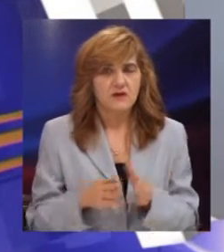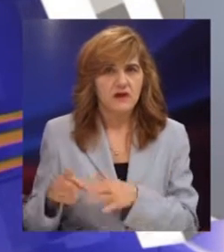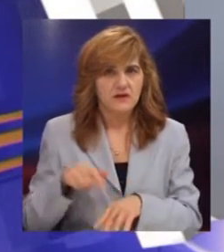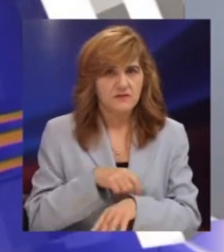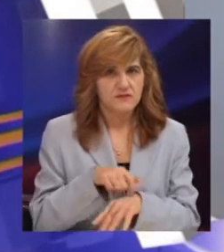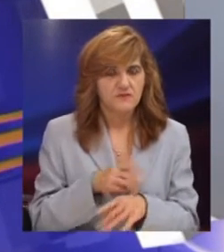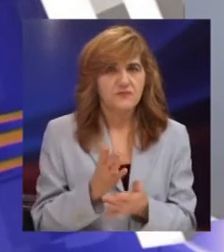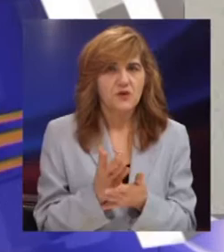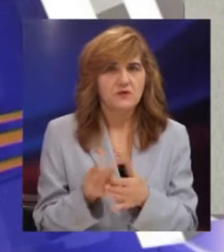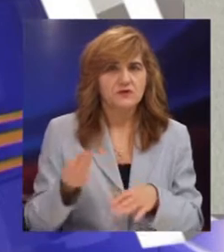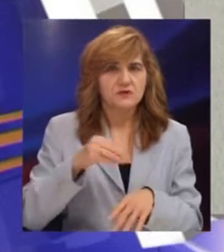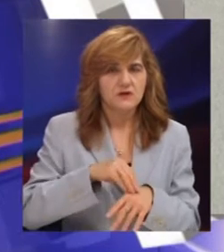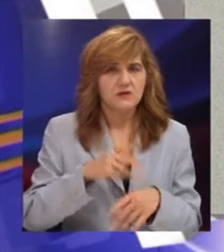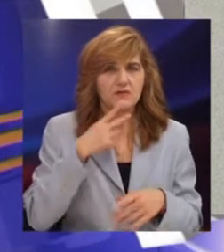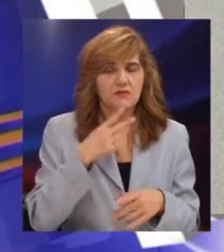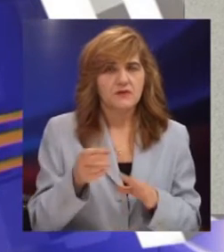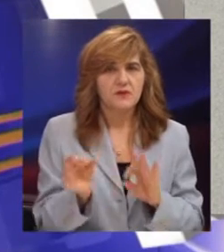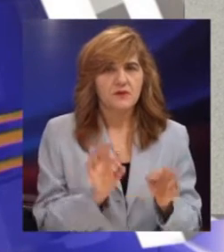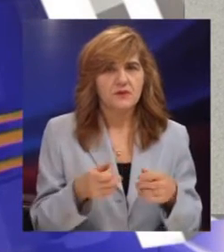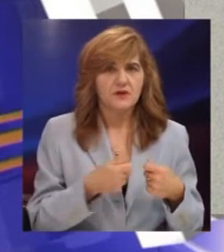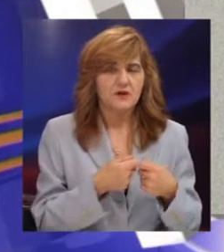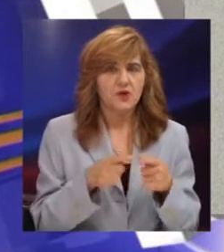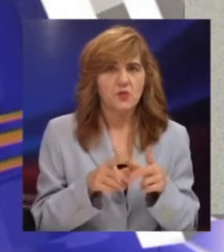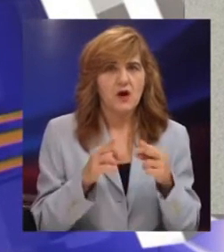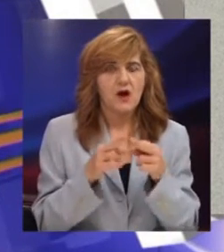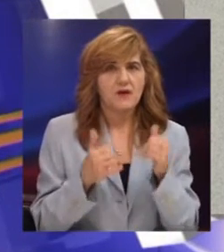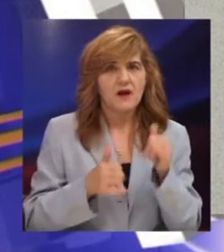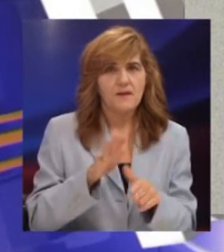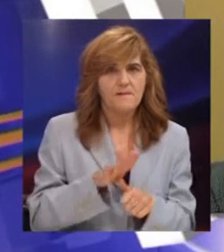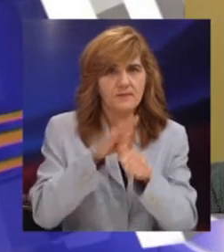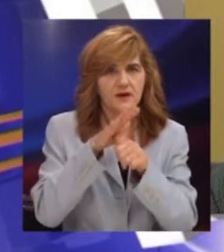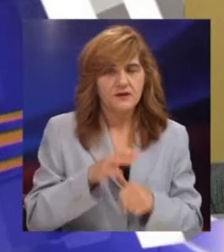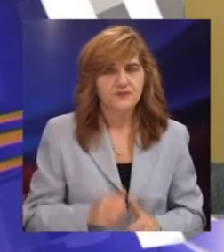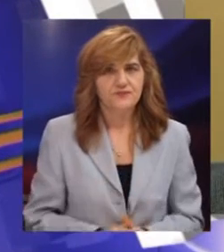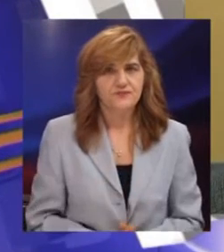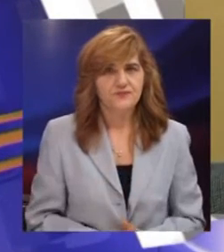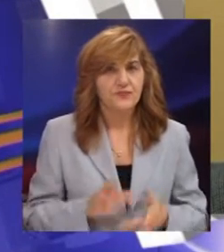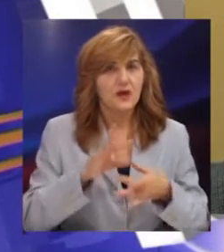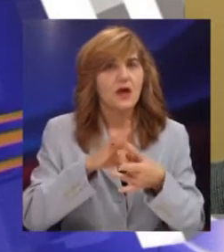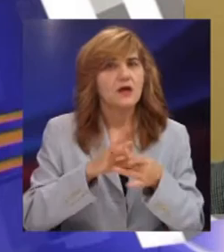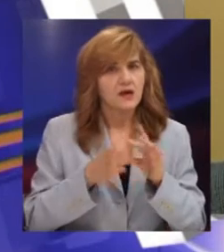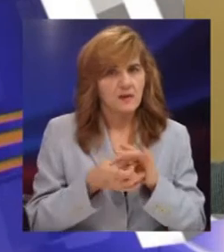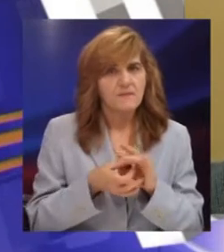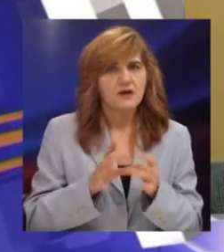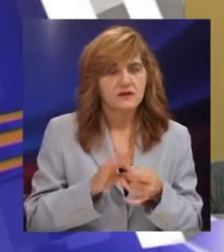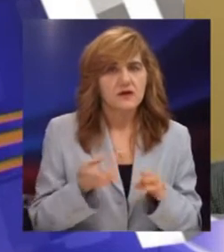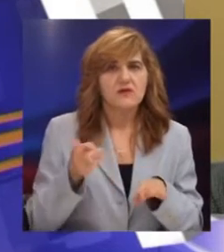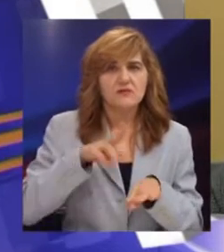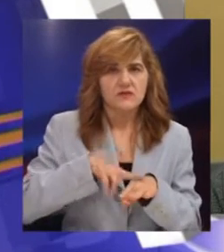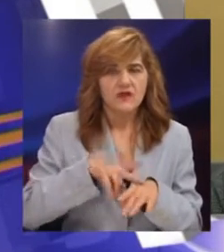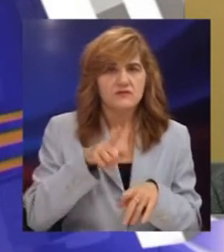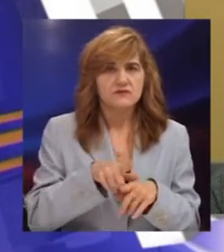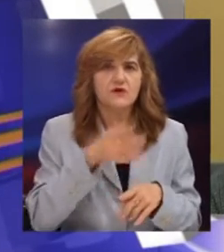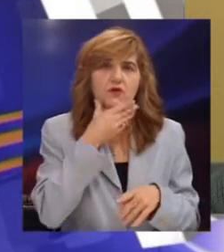redovnim časovima, ali će se dodatni časovi u vidu pripreme organizovati u aprilu ili maju. Gramatika je uvek najproblematičnija, ali